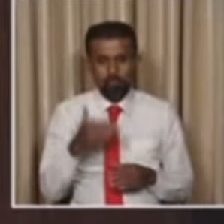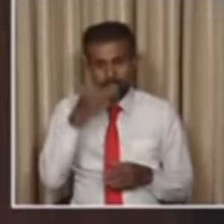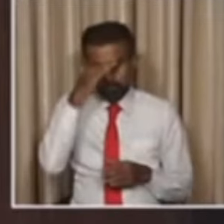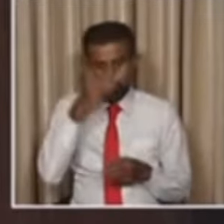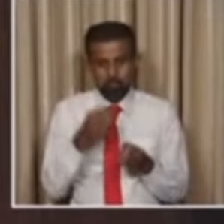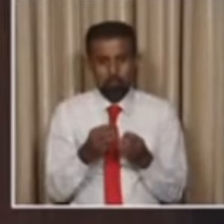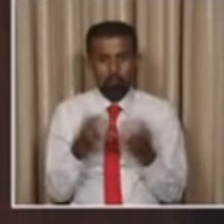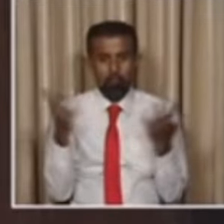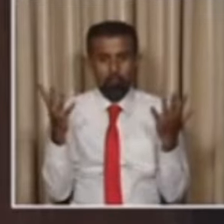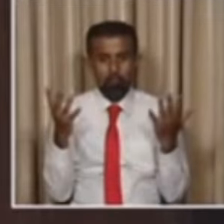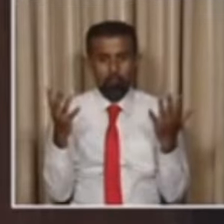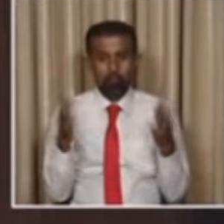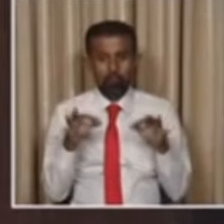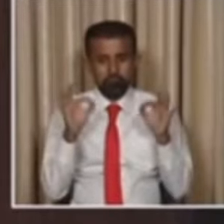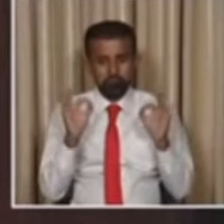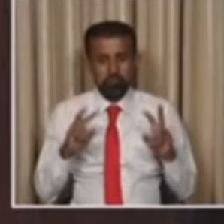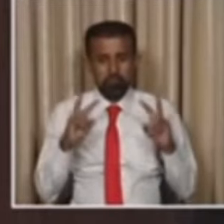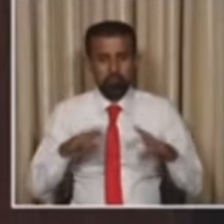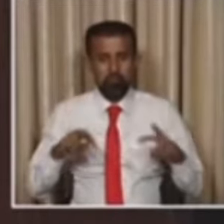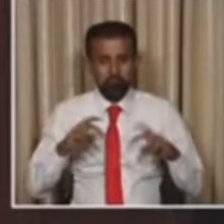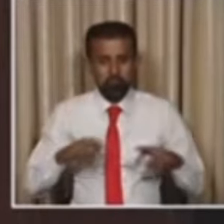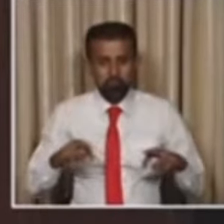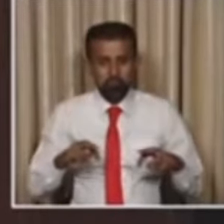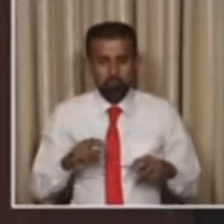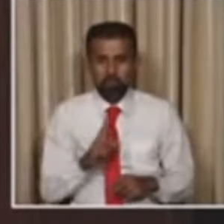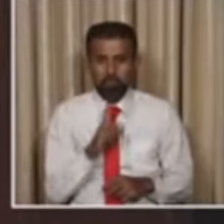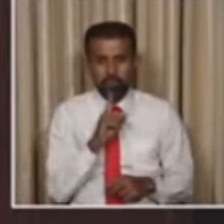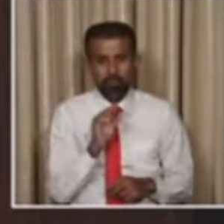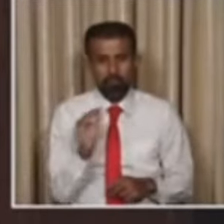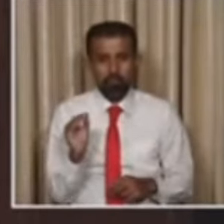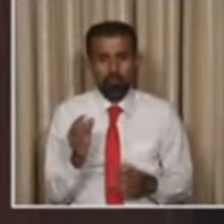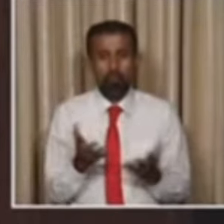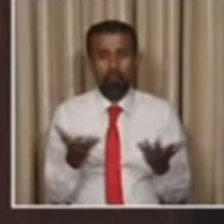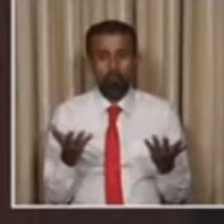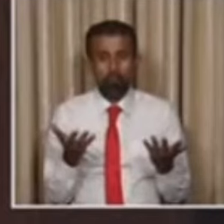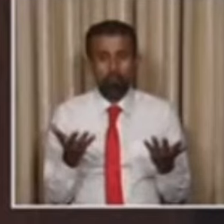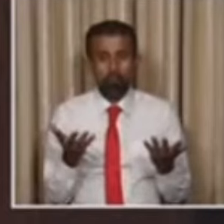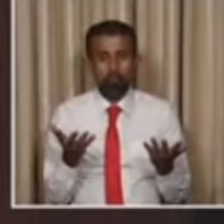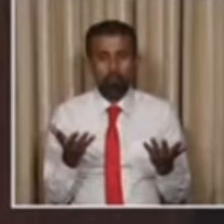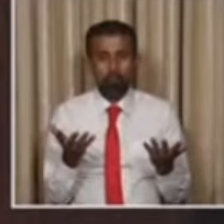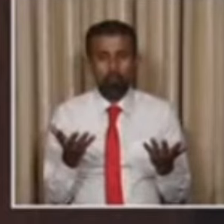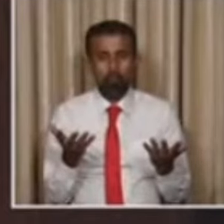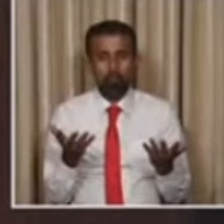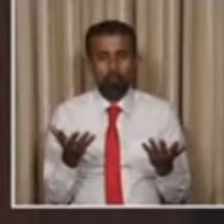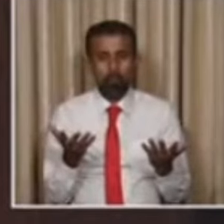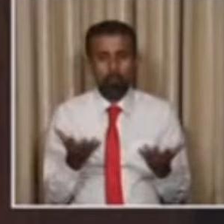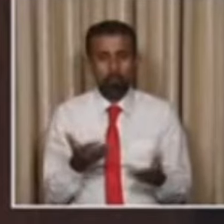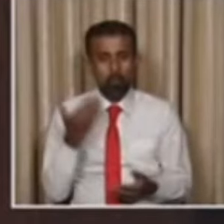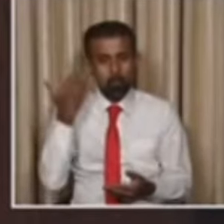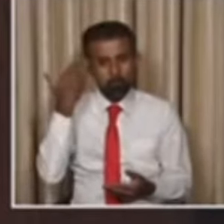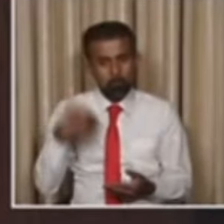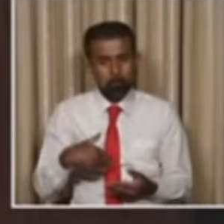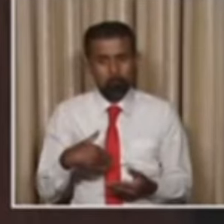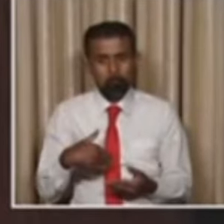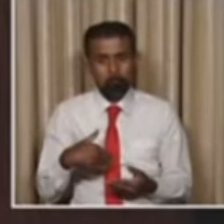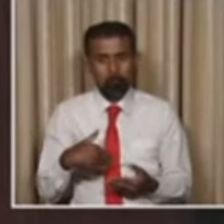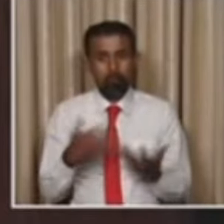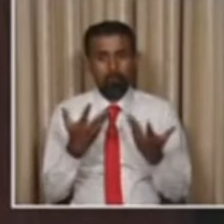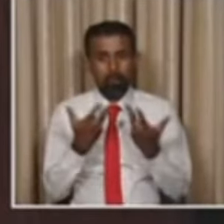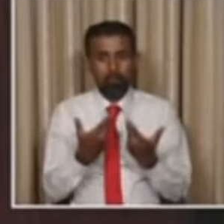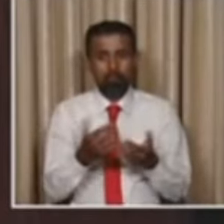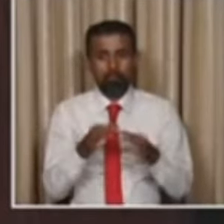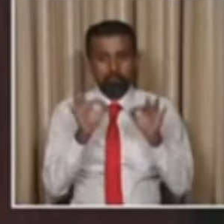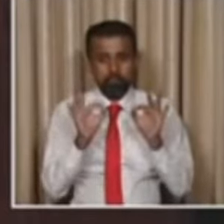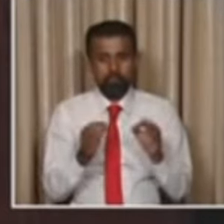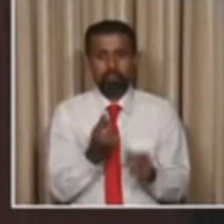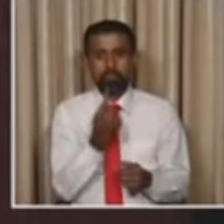ප්‍රහාරේ හරි පරීක්ෂණයක් කරලා තියෙනවා කියලා කියනවා නම් කොහොමද බලන්න දැන් මේ අඩුම තරමේ මේකේ මියගිය ඒ ගාන හරියට අපිට කියා ගන්න